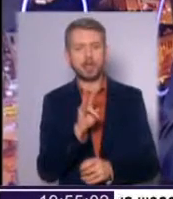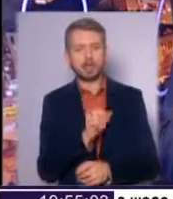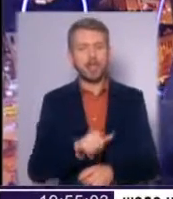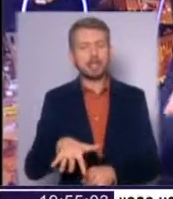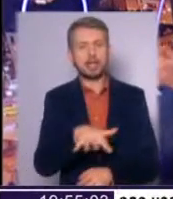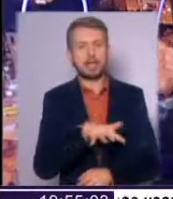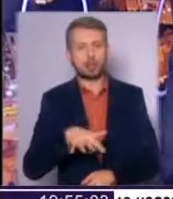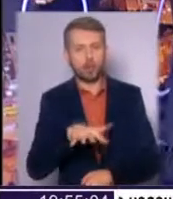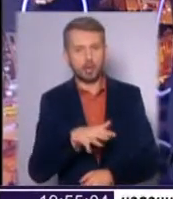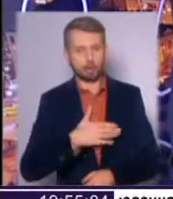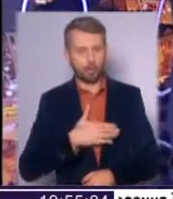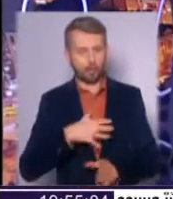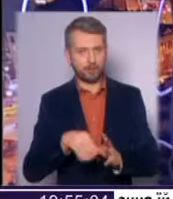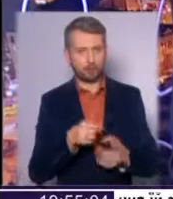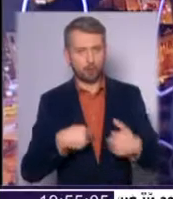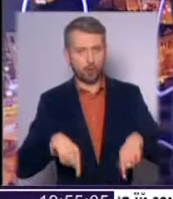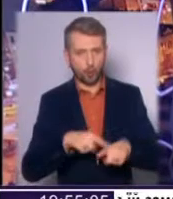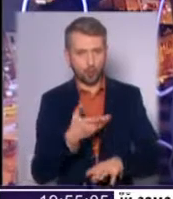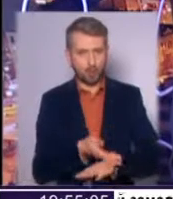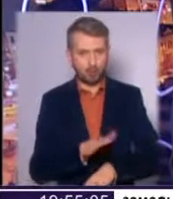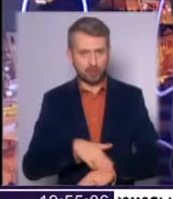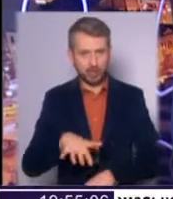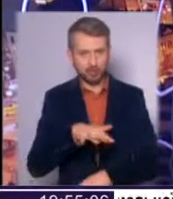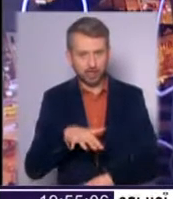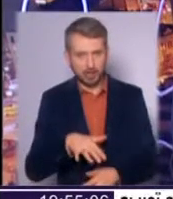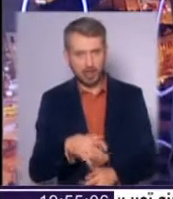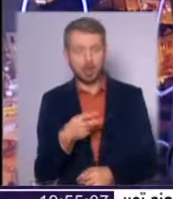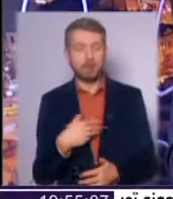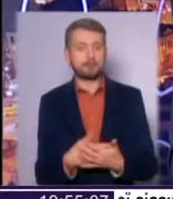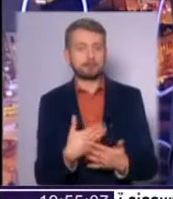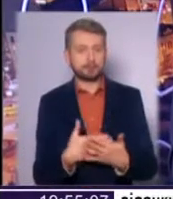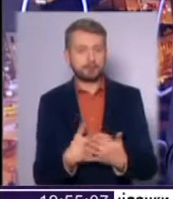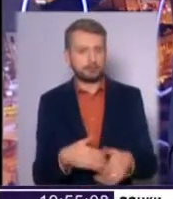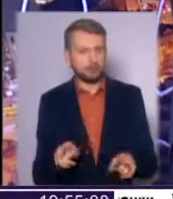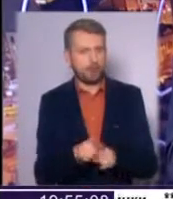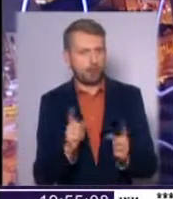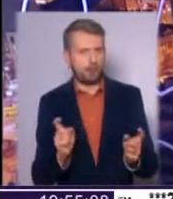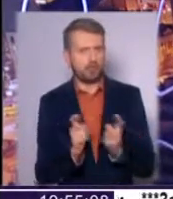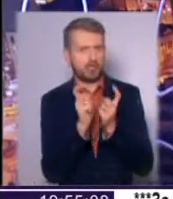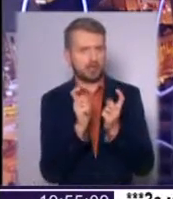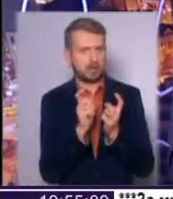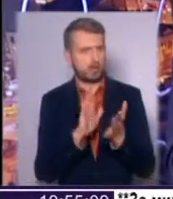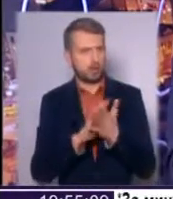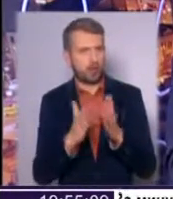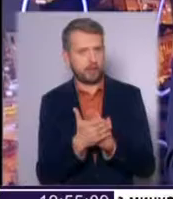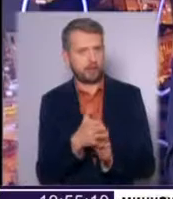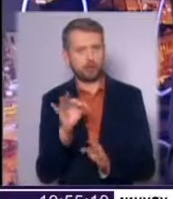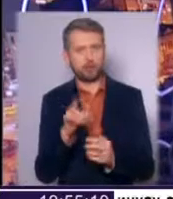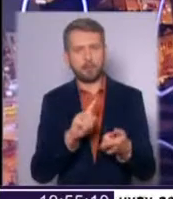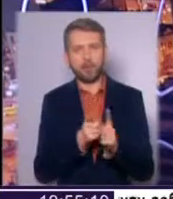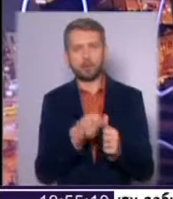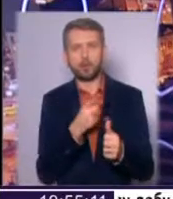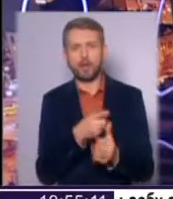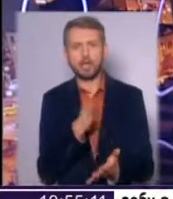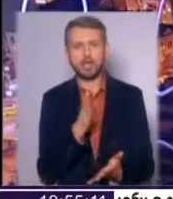території мого виборчого округу, що на Полтавщині. Для прикладу, от така конфліктна ситуація щодо перейменування.